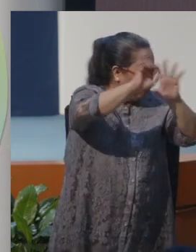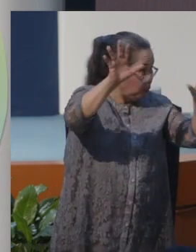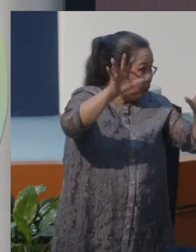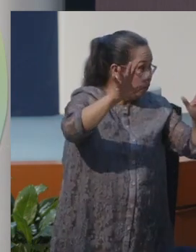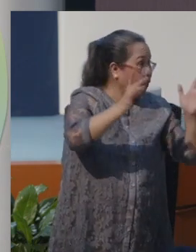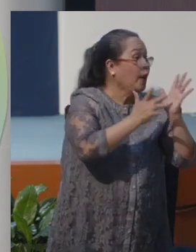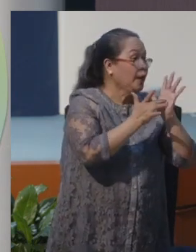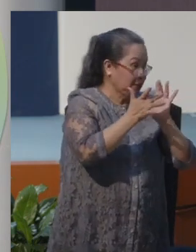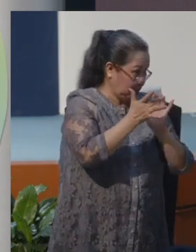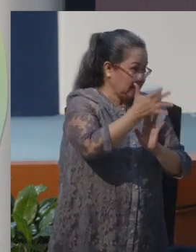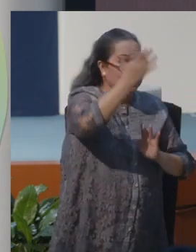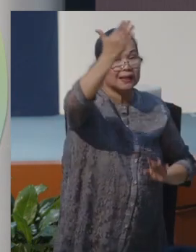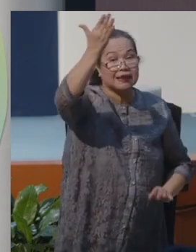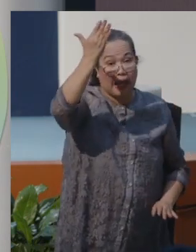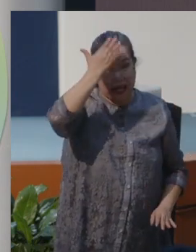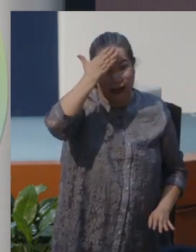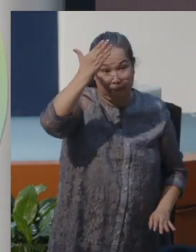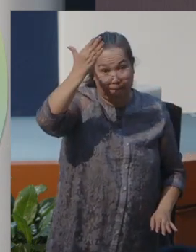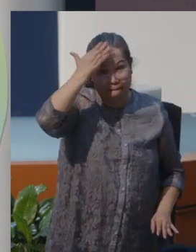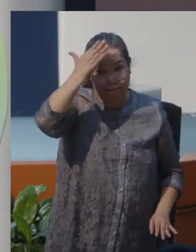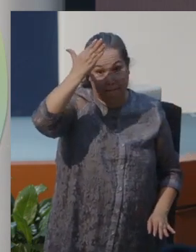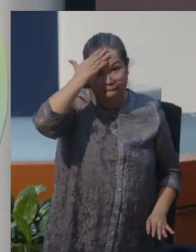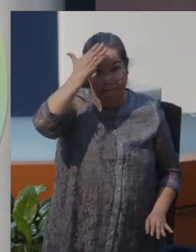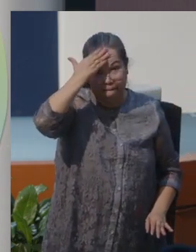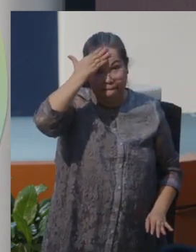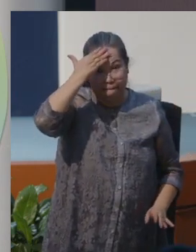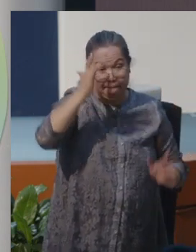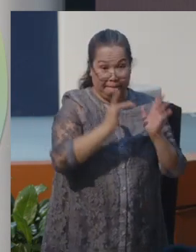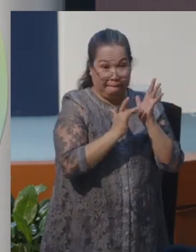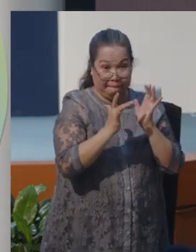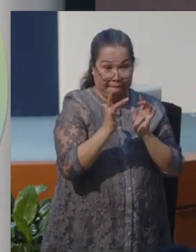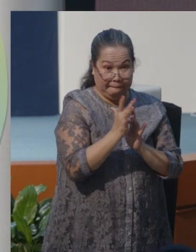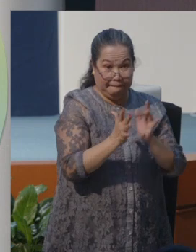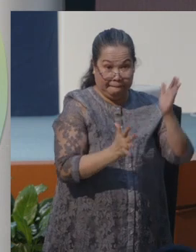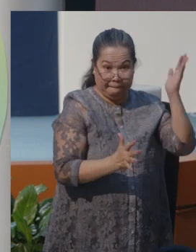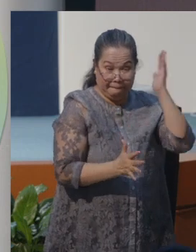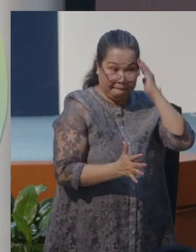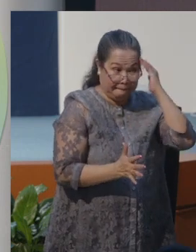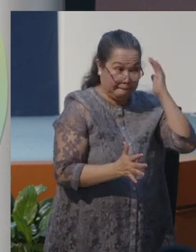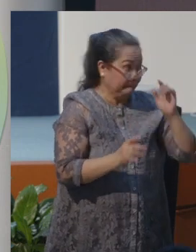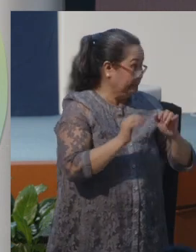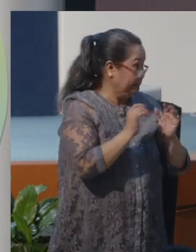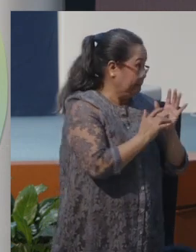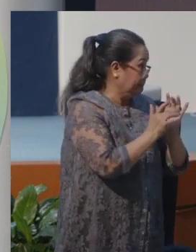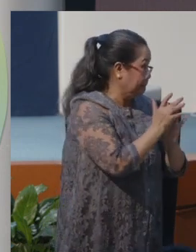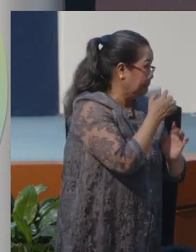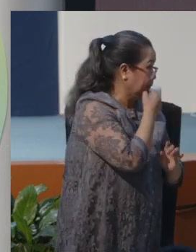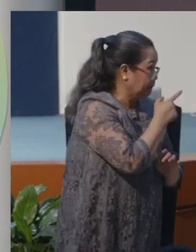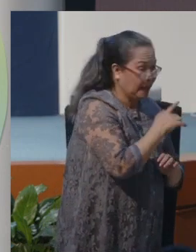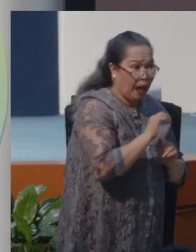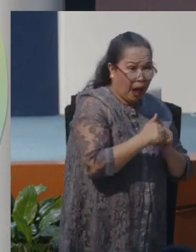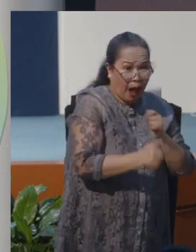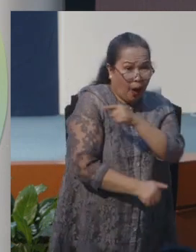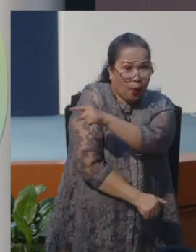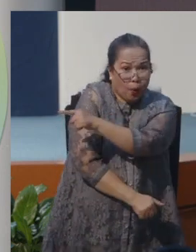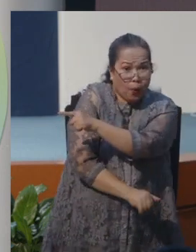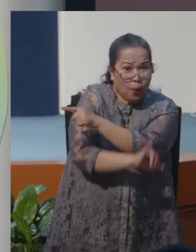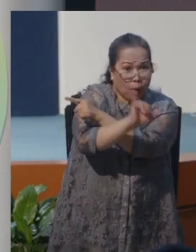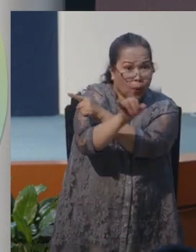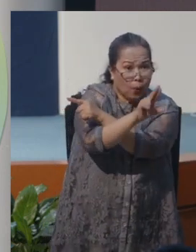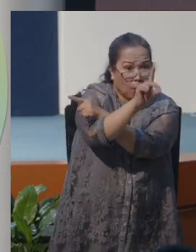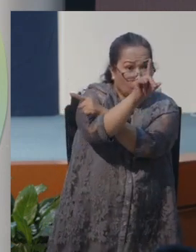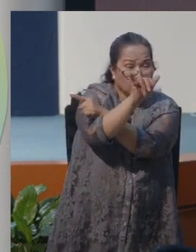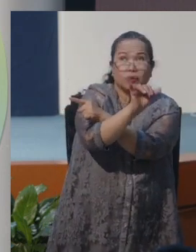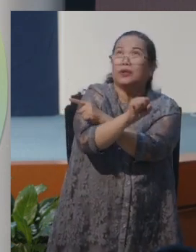Diyos. Kaya nga kahit nanalangin si Jesus, sinabi niya siguro sa Ama, paano si Judas?